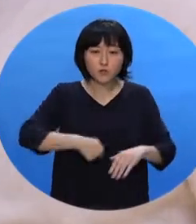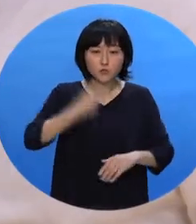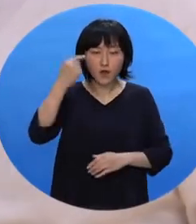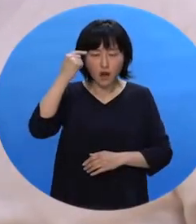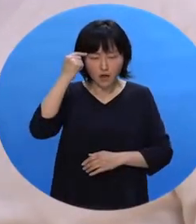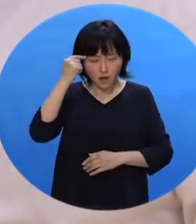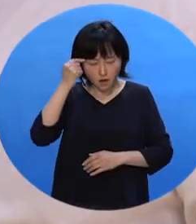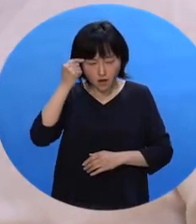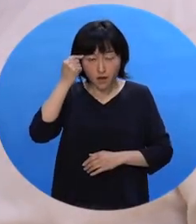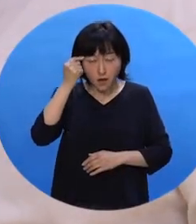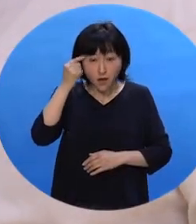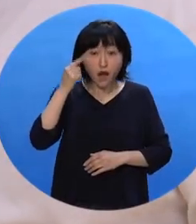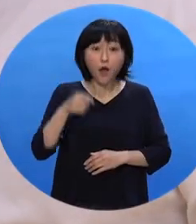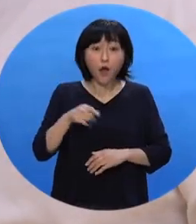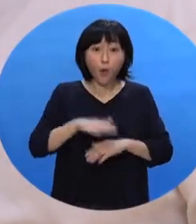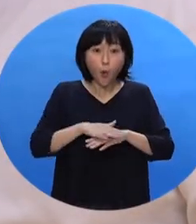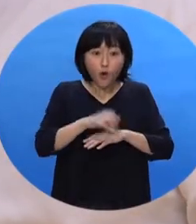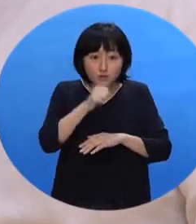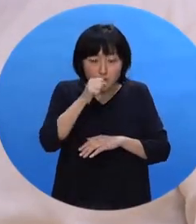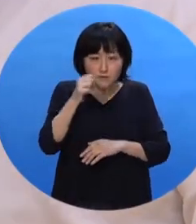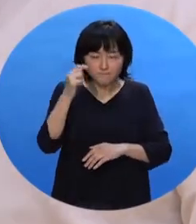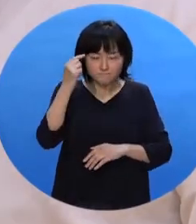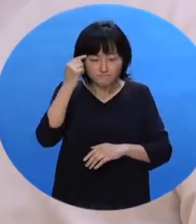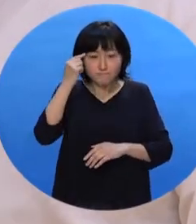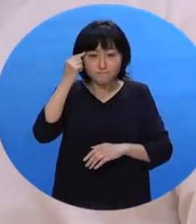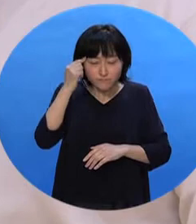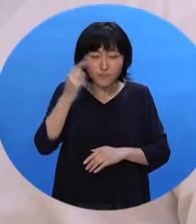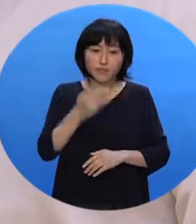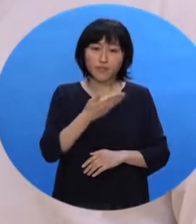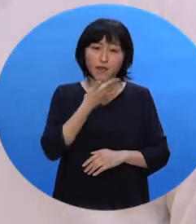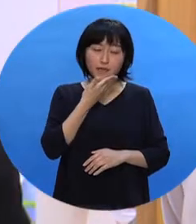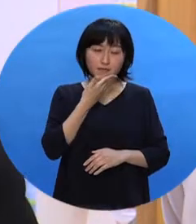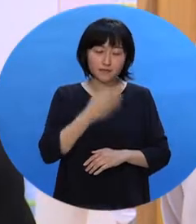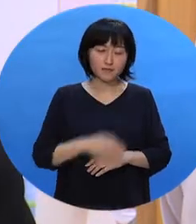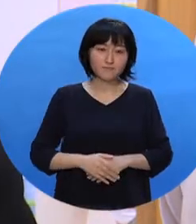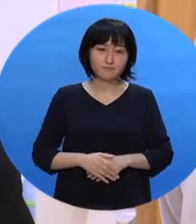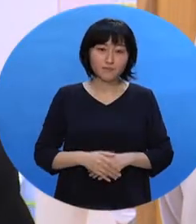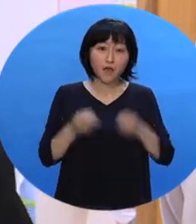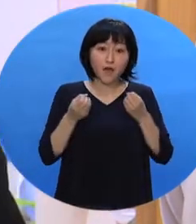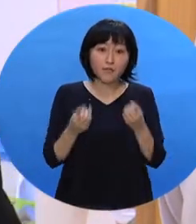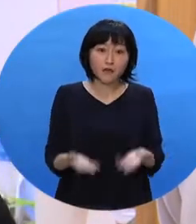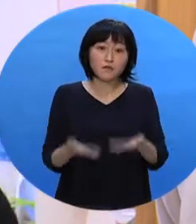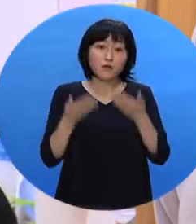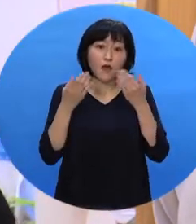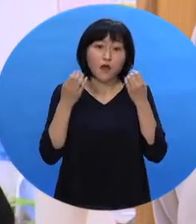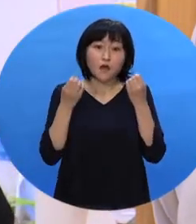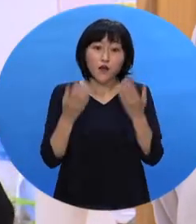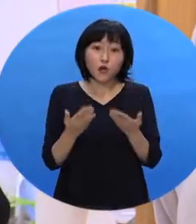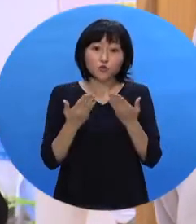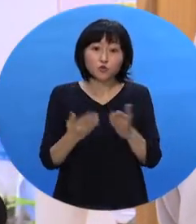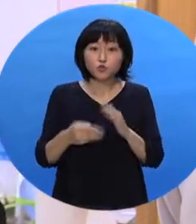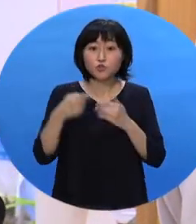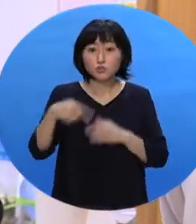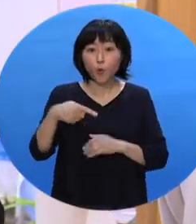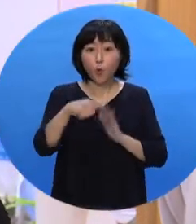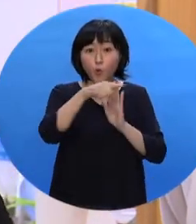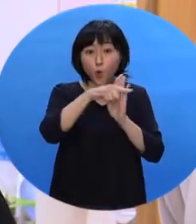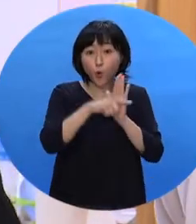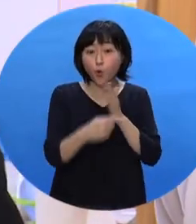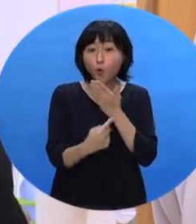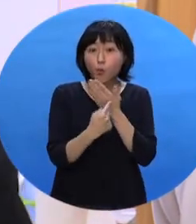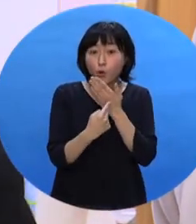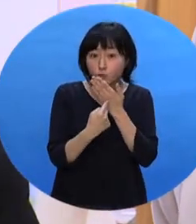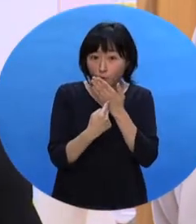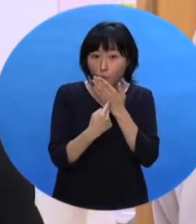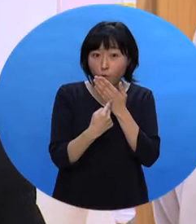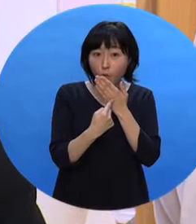自分たちで考えてああしよう、こうしよう、ここが大事。新しい学習指導要領ができたんだけど、